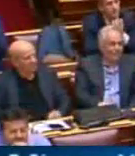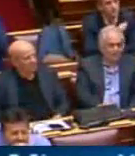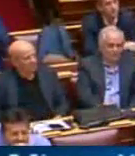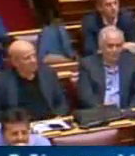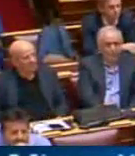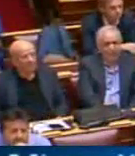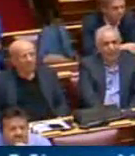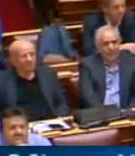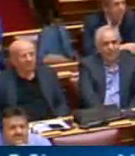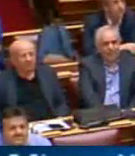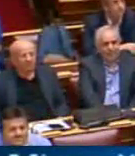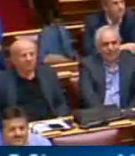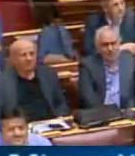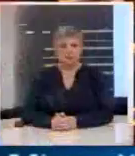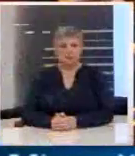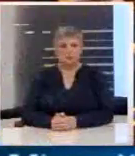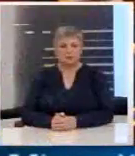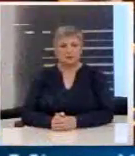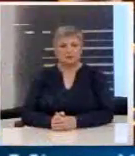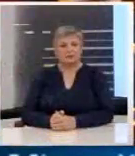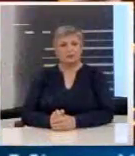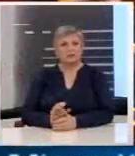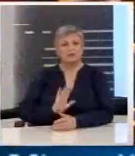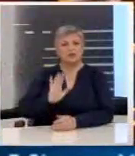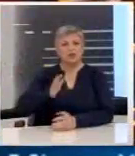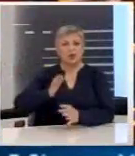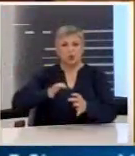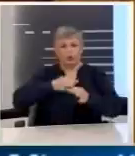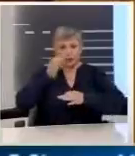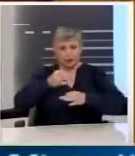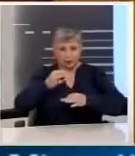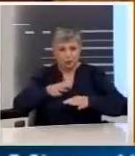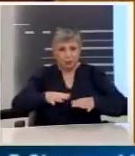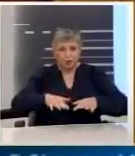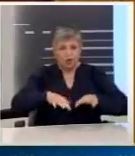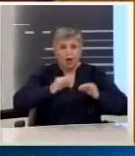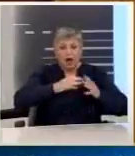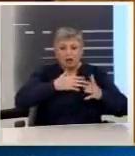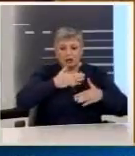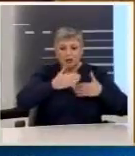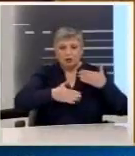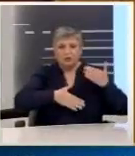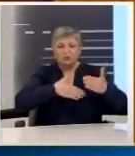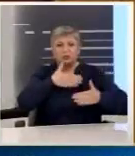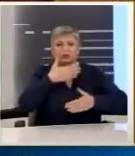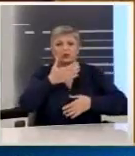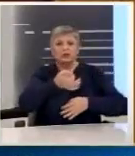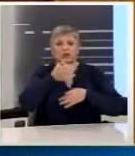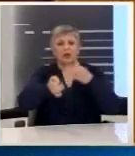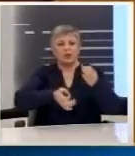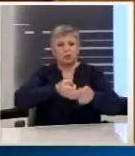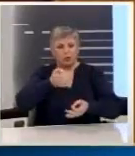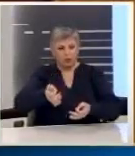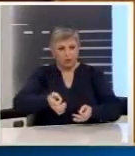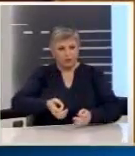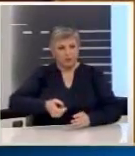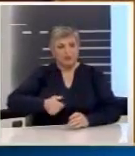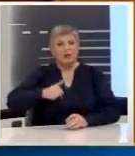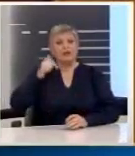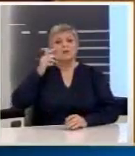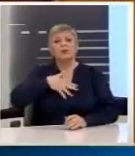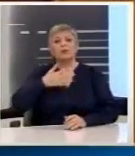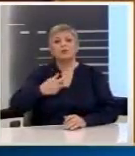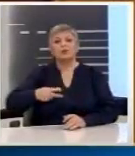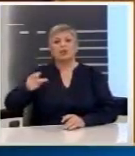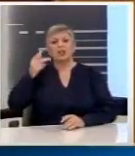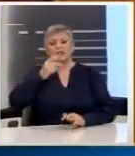Από πού να το πιάσει κανείς και πού να το αφήσει? Από τον καθαγιασμό και την δικαίωση των κοινωνικών